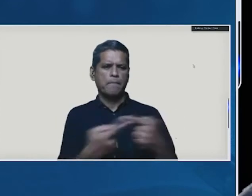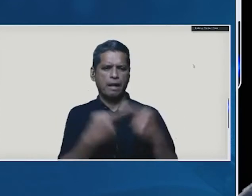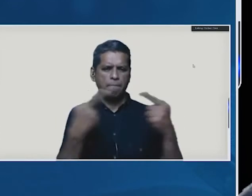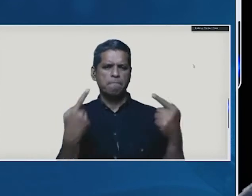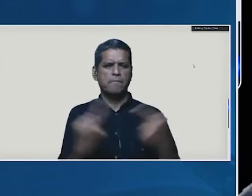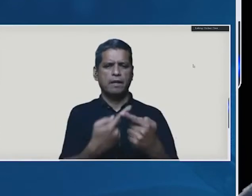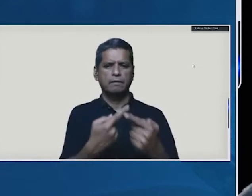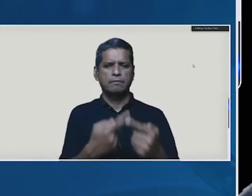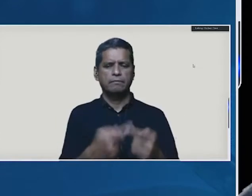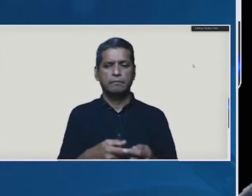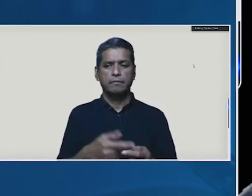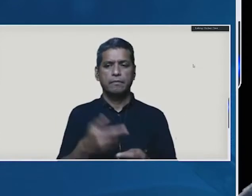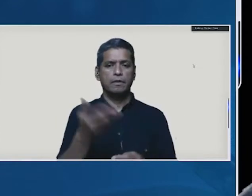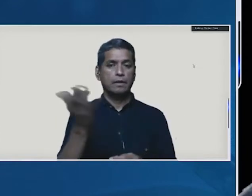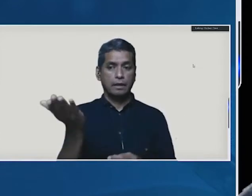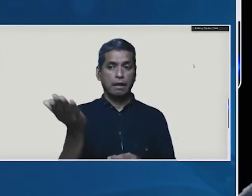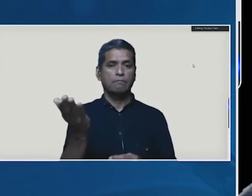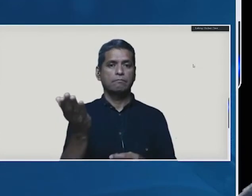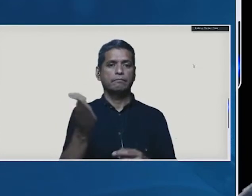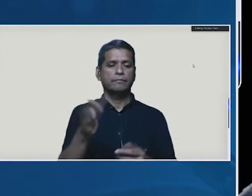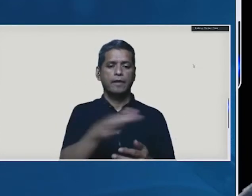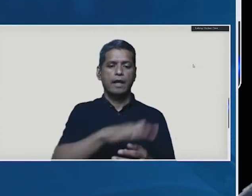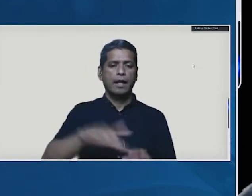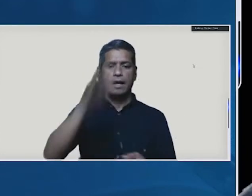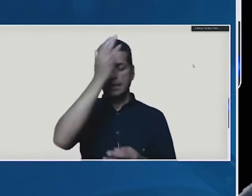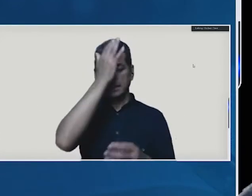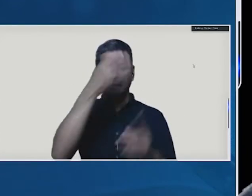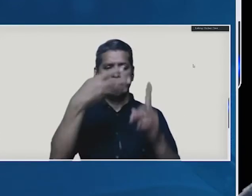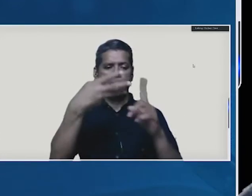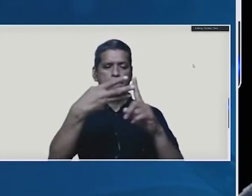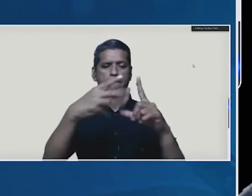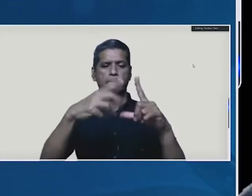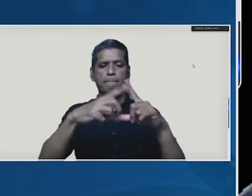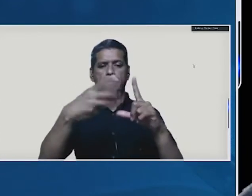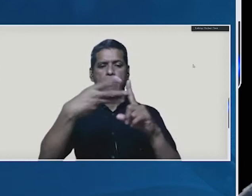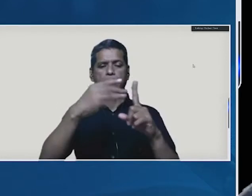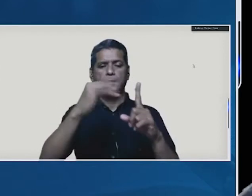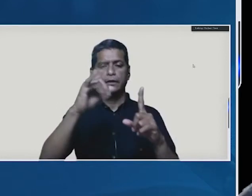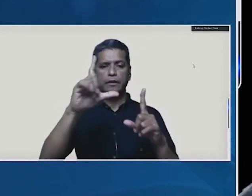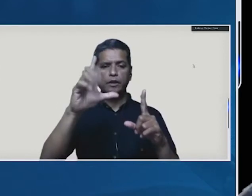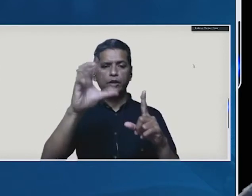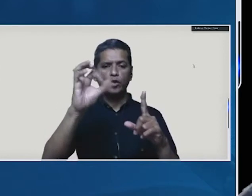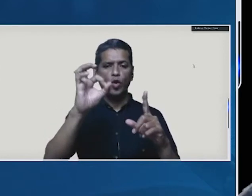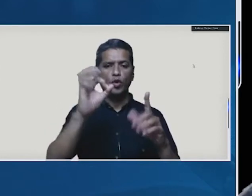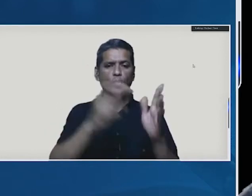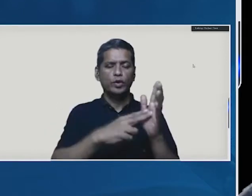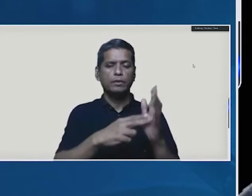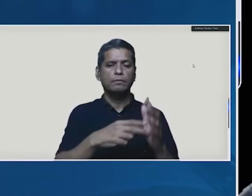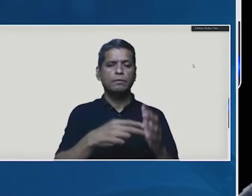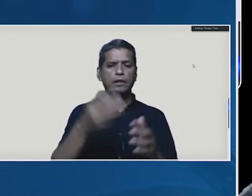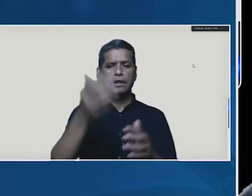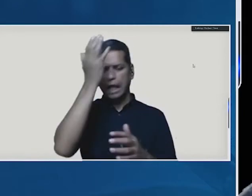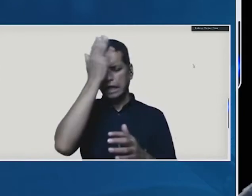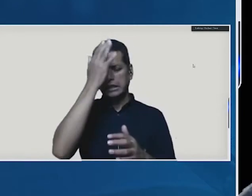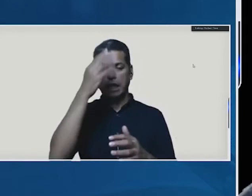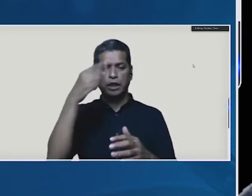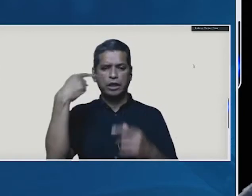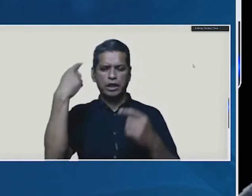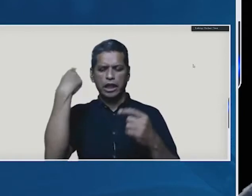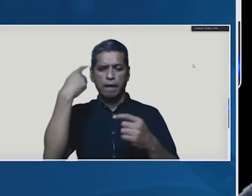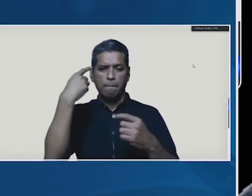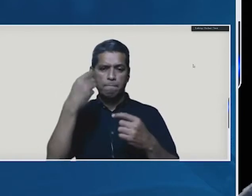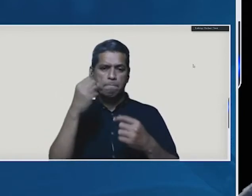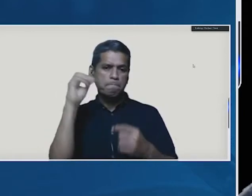kerajaan babilon dikenal sebagai kerajaan emas karena kenapa karena emas memang kalau di dalam penggalian